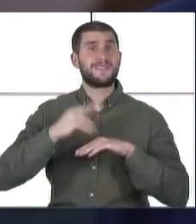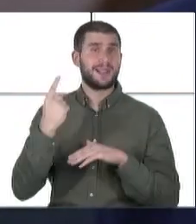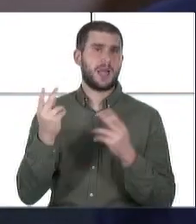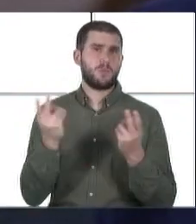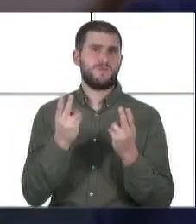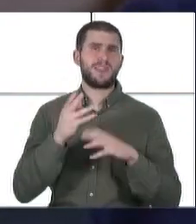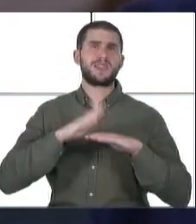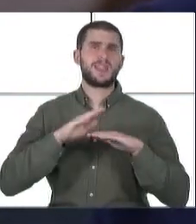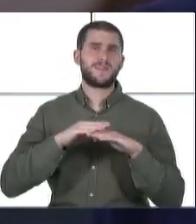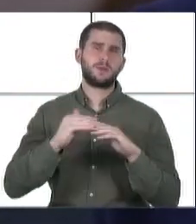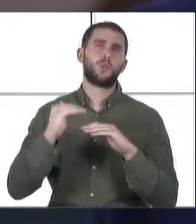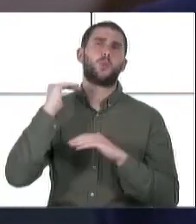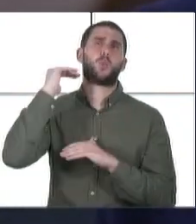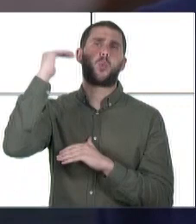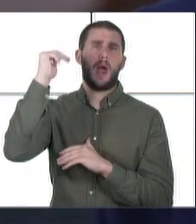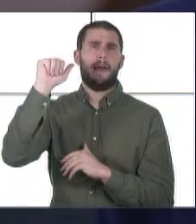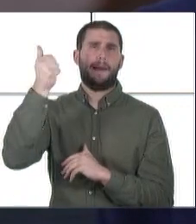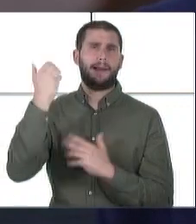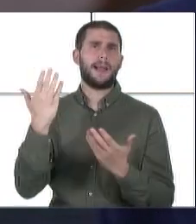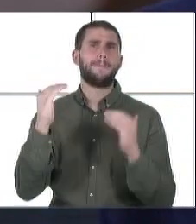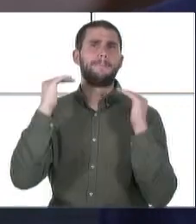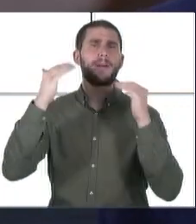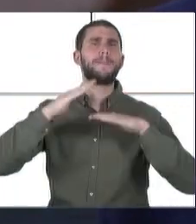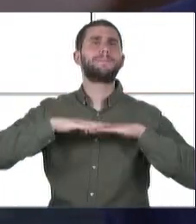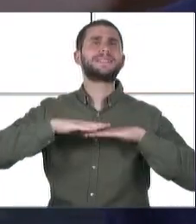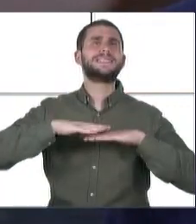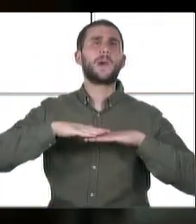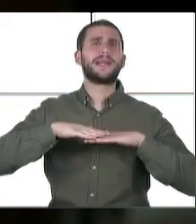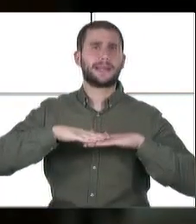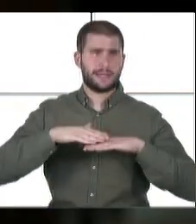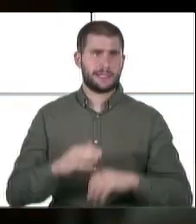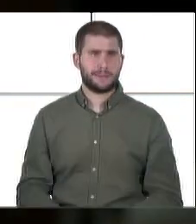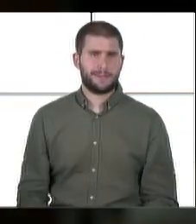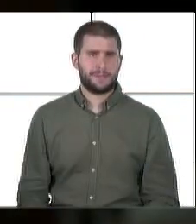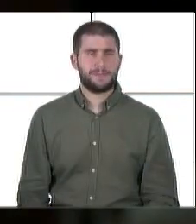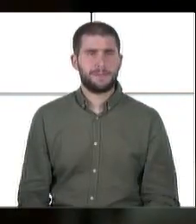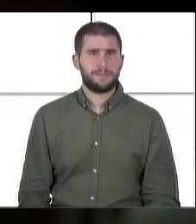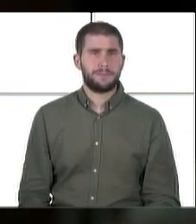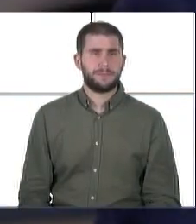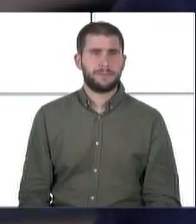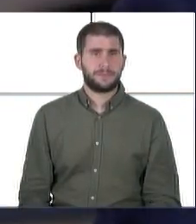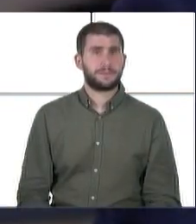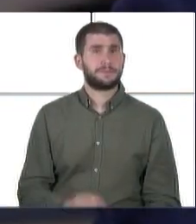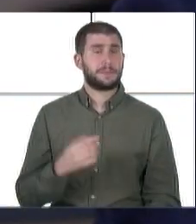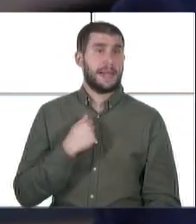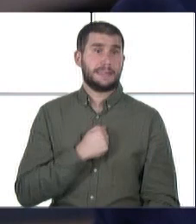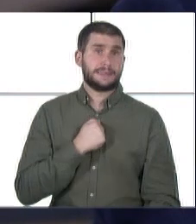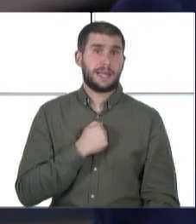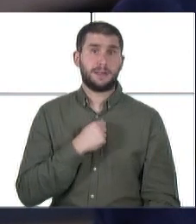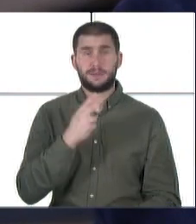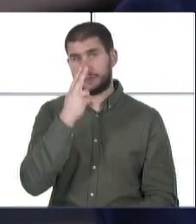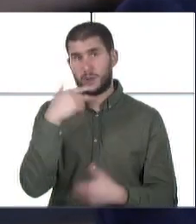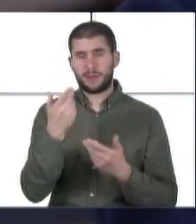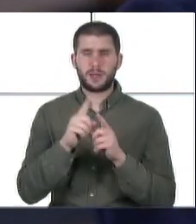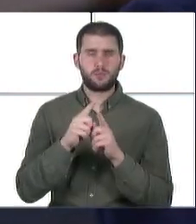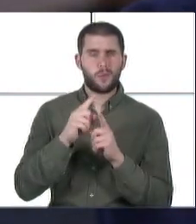כמובן התפקיד העליון בחשיבותו ברמה המקצועית. צר לי שמישהו ניסה לתת לזה גוון